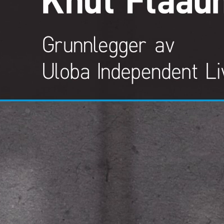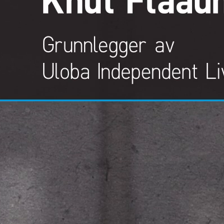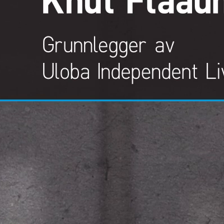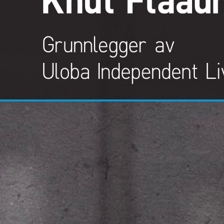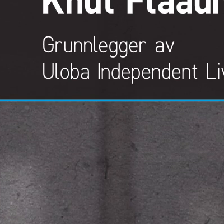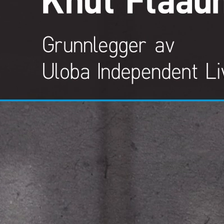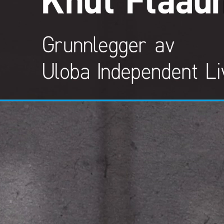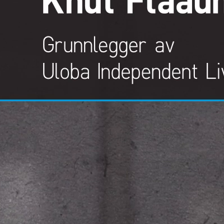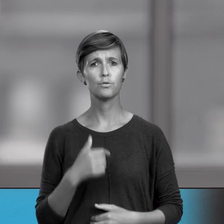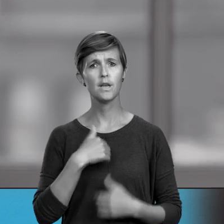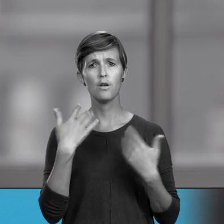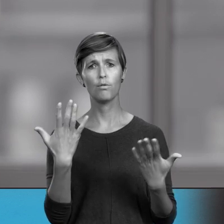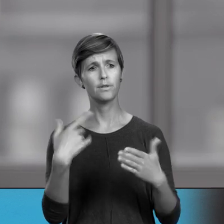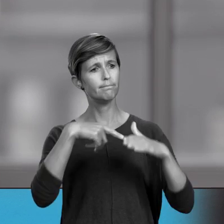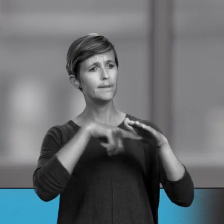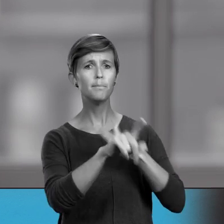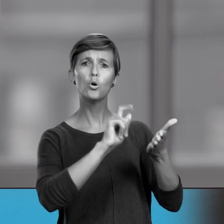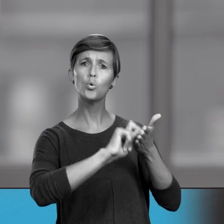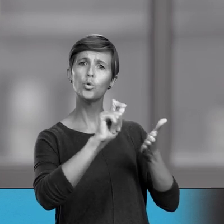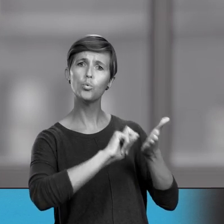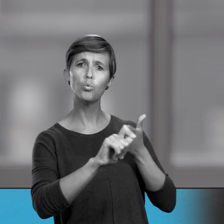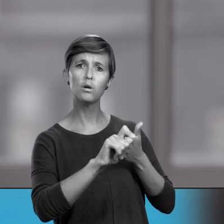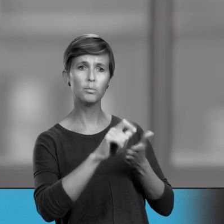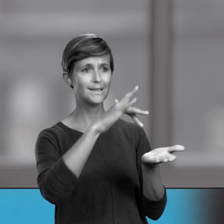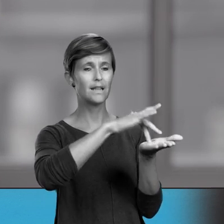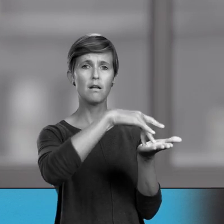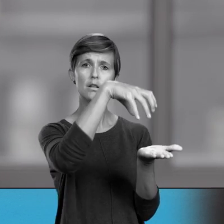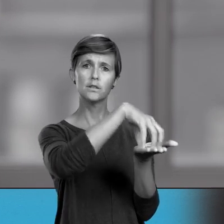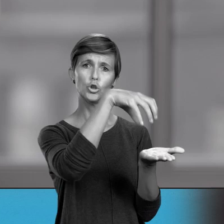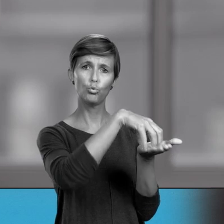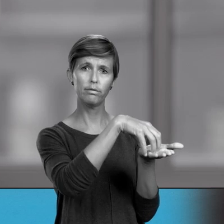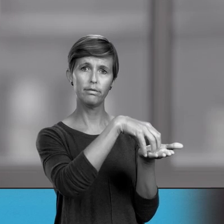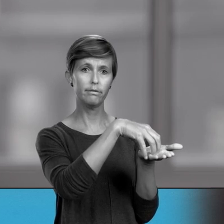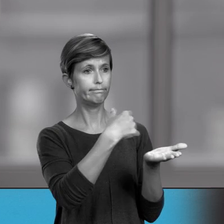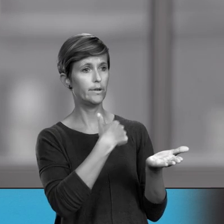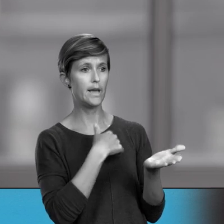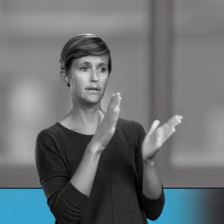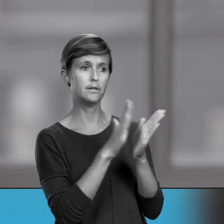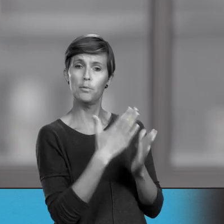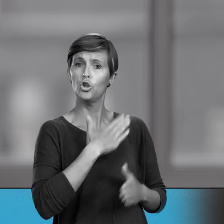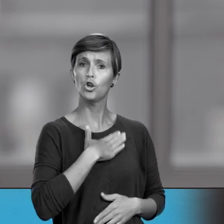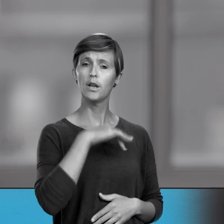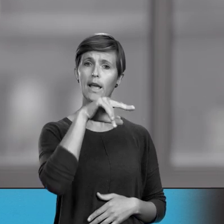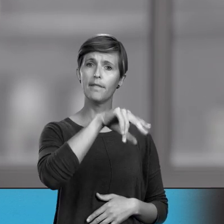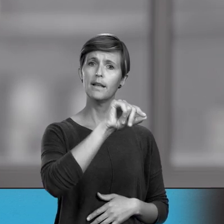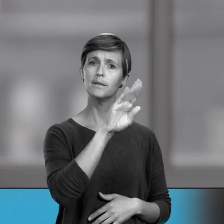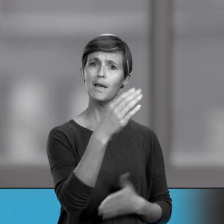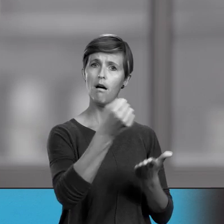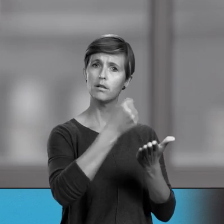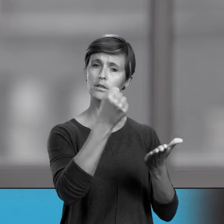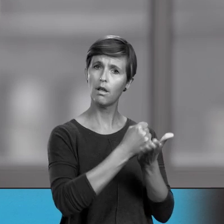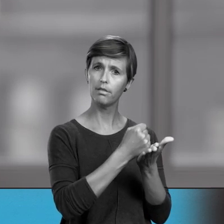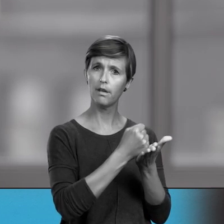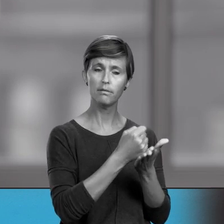Norge. Jeg havnet veldig ofte på et kontor inne på sentralstasjonen, sammen med masse hyggelige